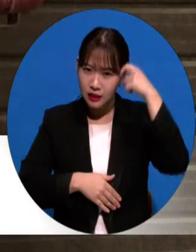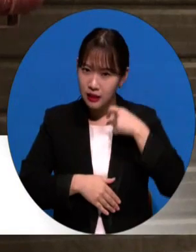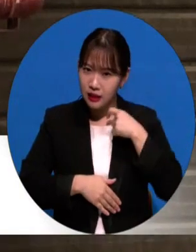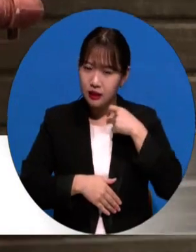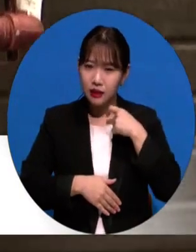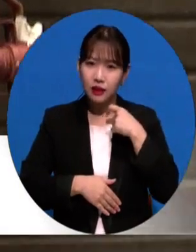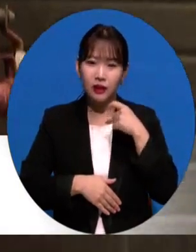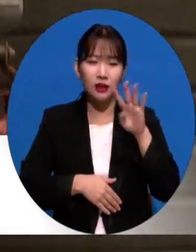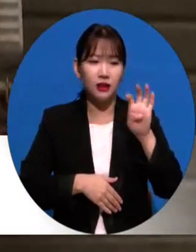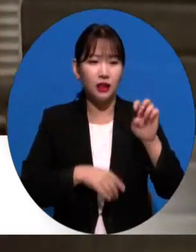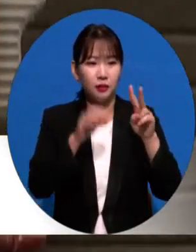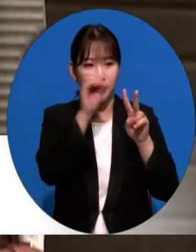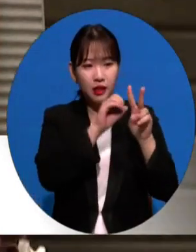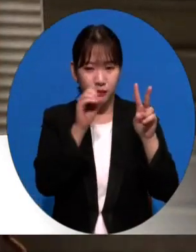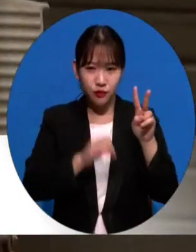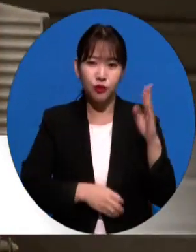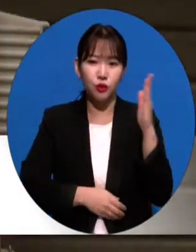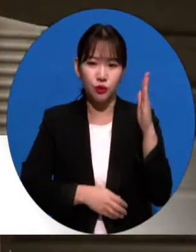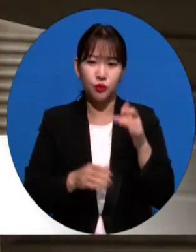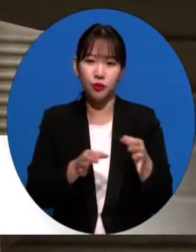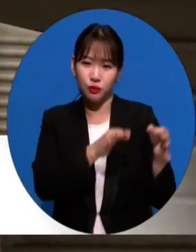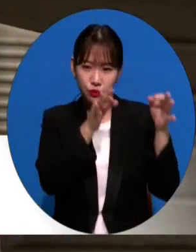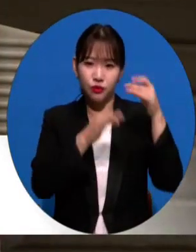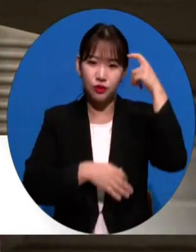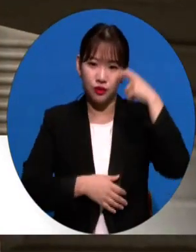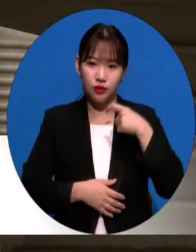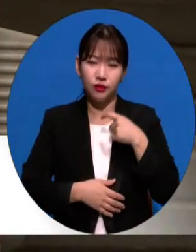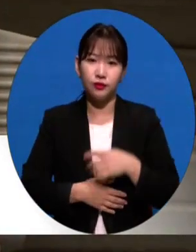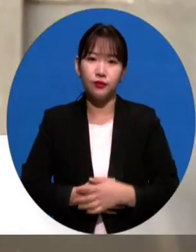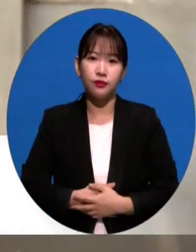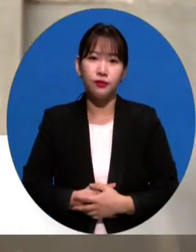대비 42.3% 올랐습니다.